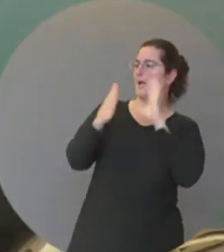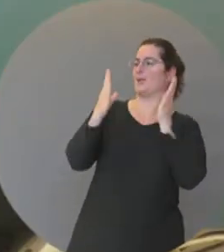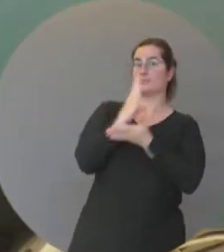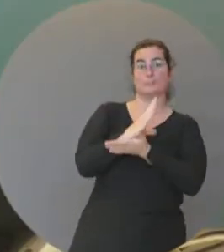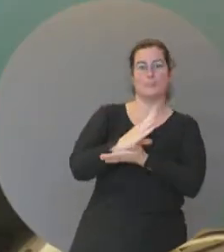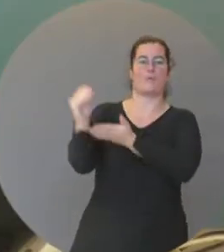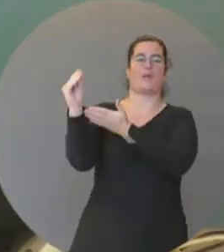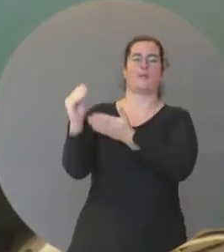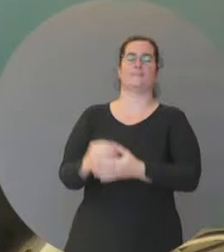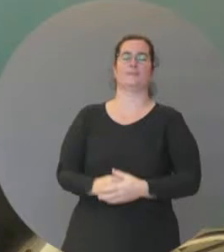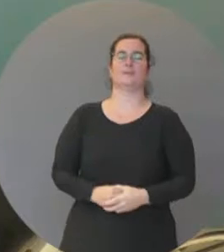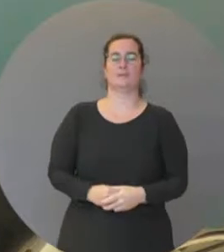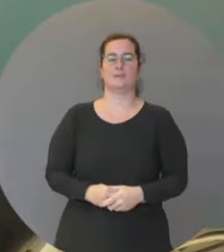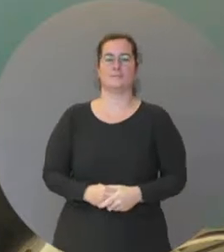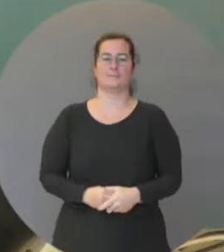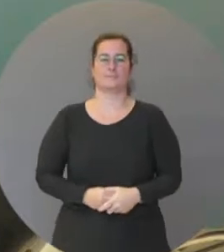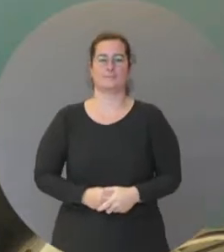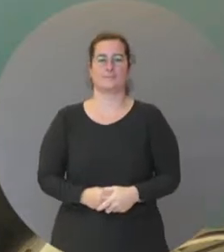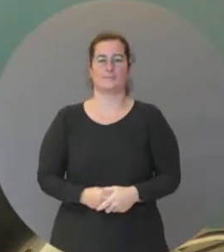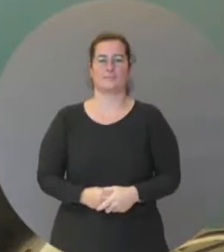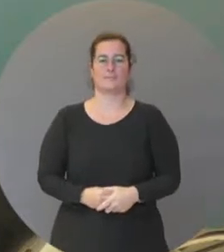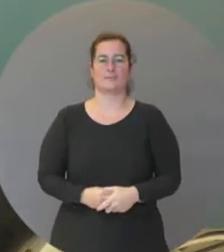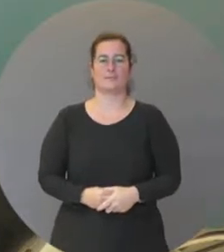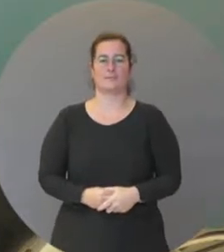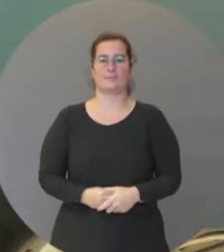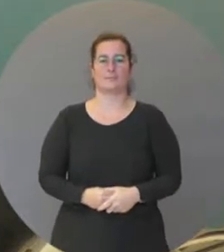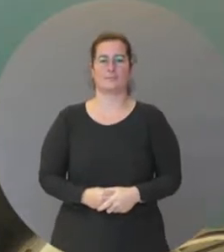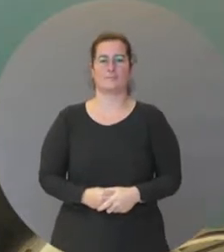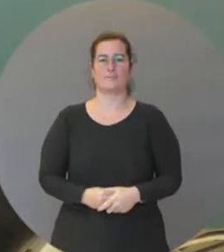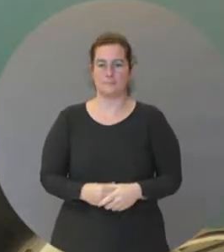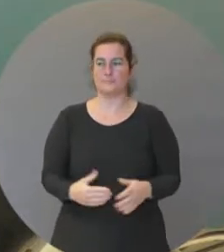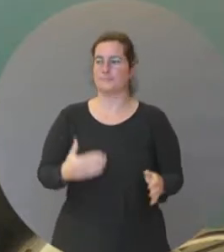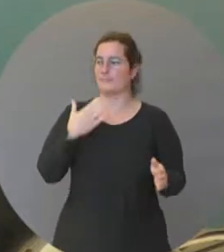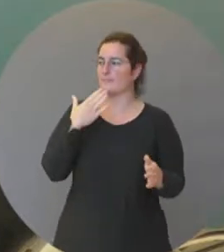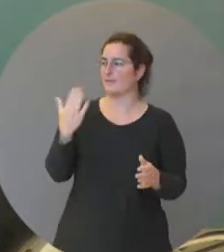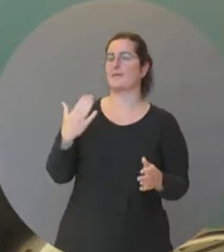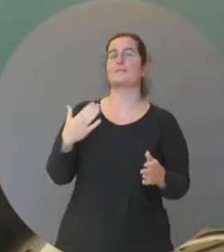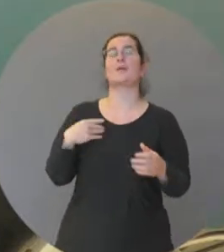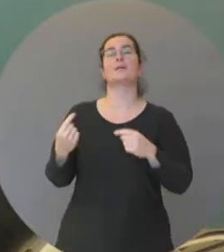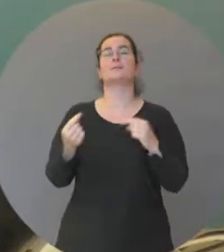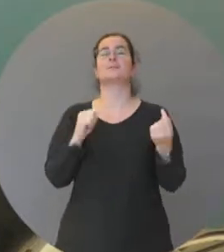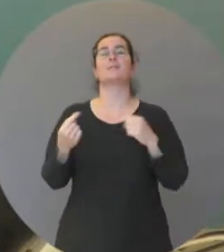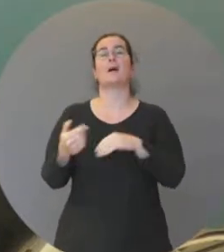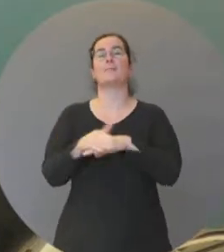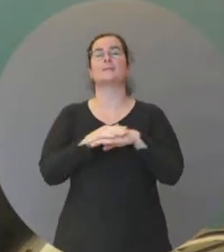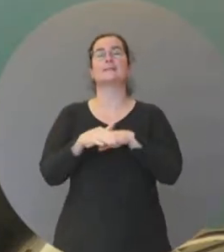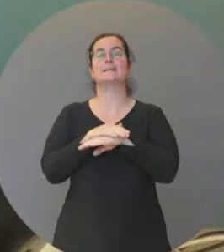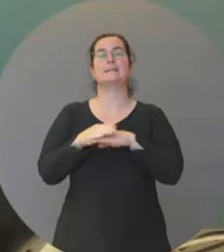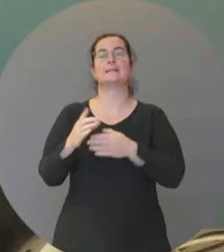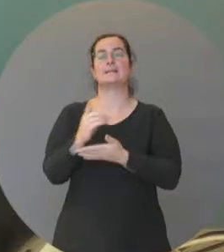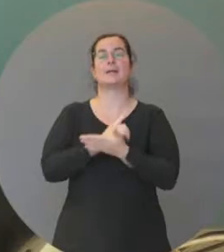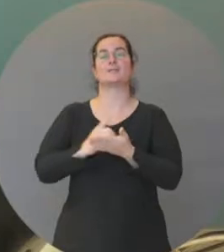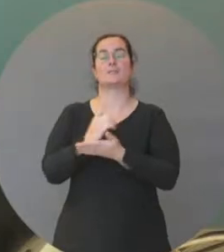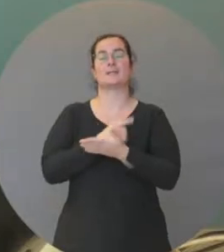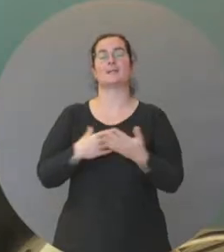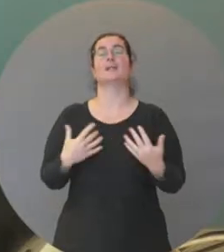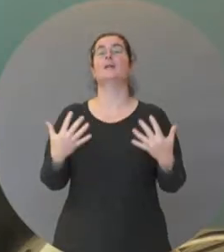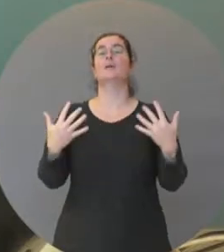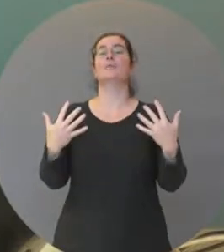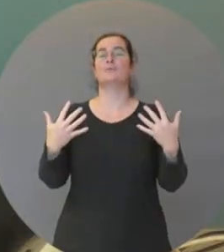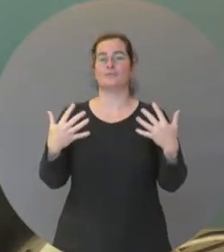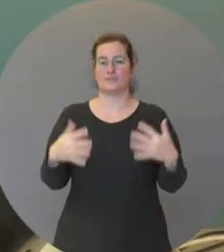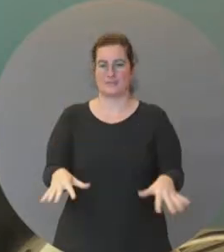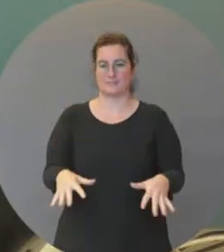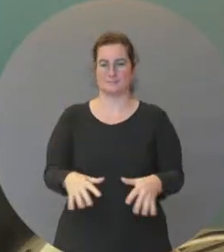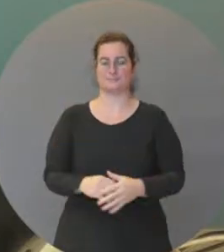merci Monsieur Moïse mes chers collègues nous en avons terminé de débat de politique départementale mais avant